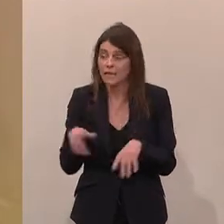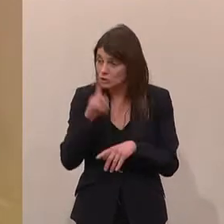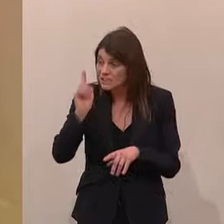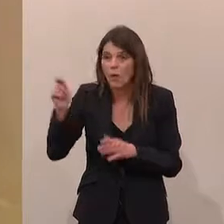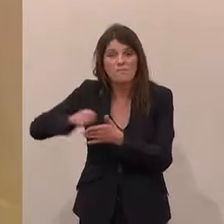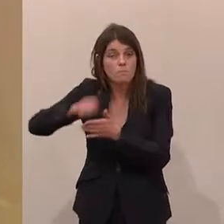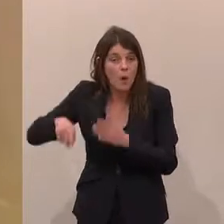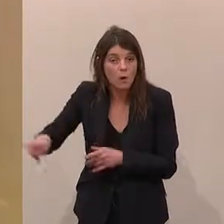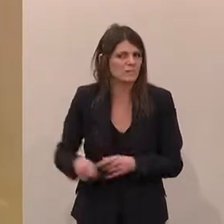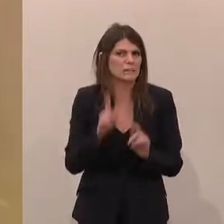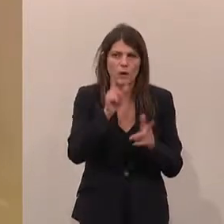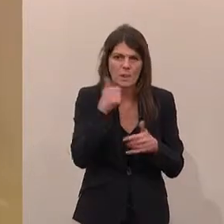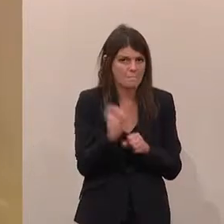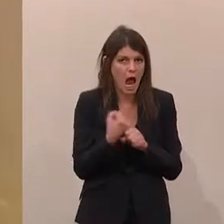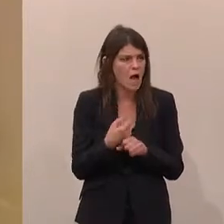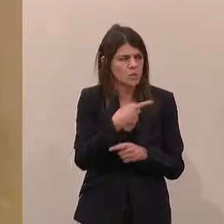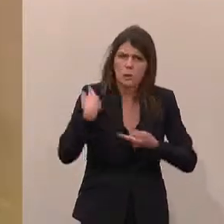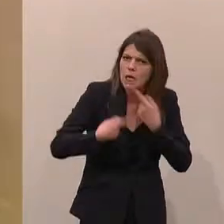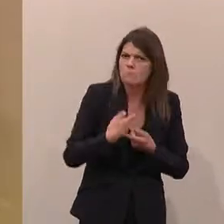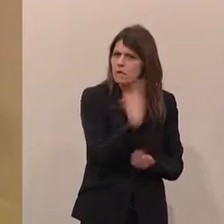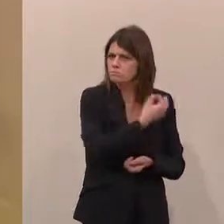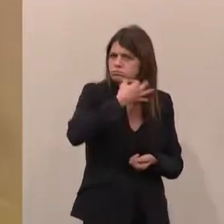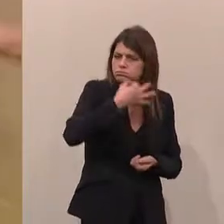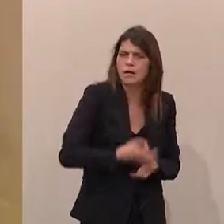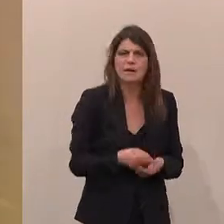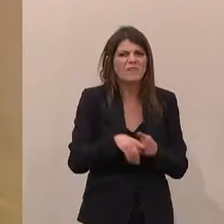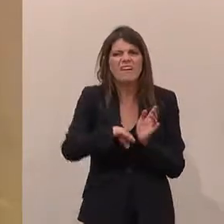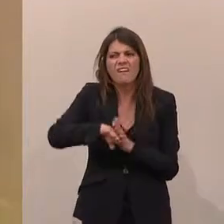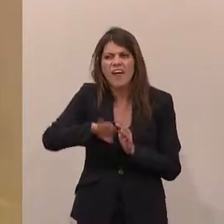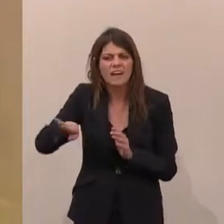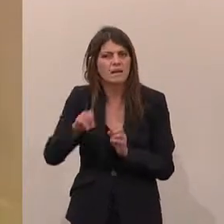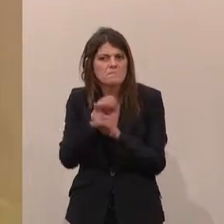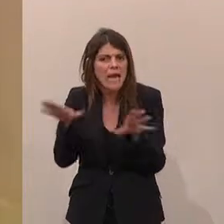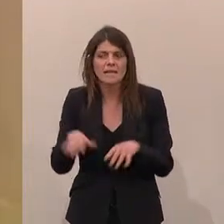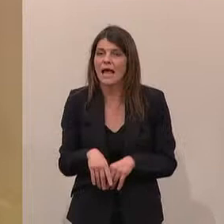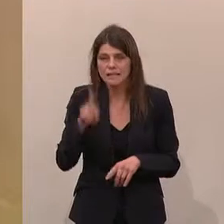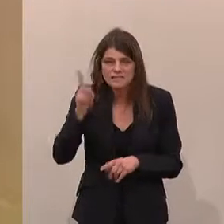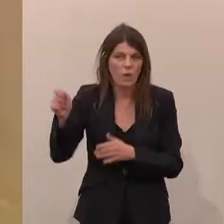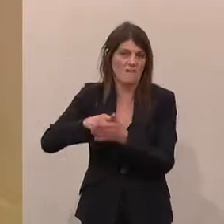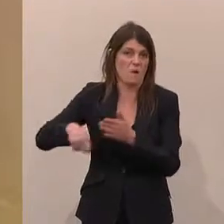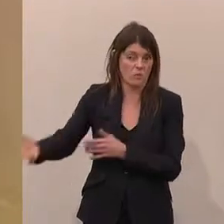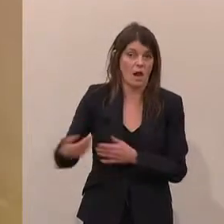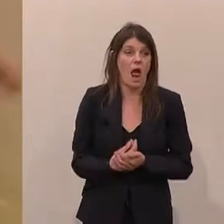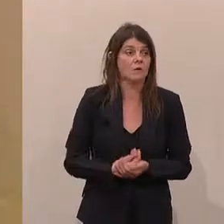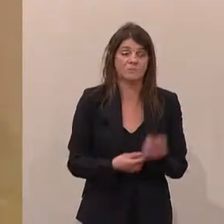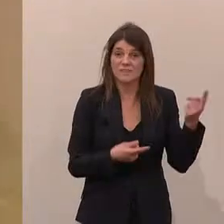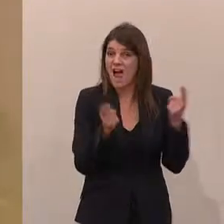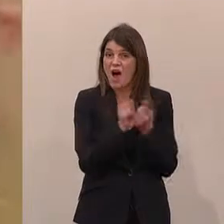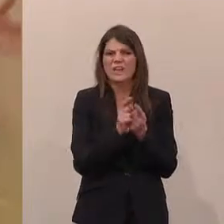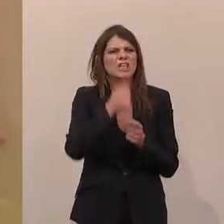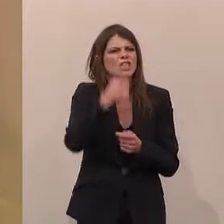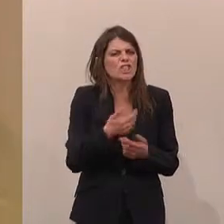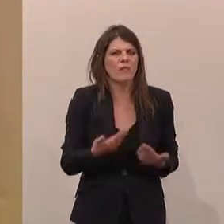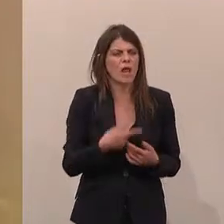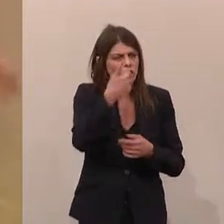verboten werden oder sollte man nicht tun. Sie, die ständig davon reden, dass man rechte Medien sowieso verbieten sollte. Sie, genauso wie der Standard, der